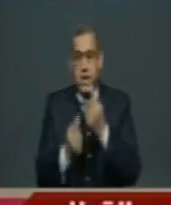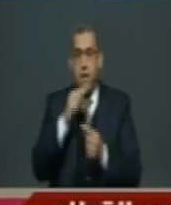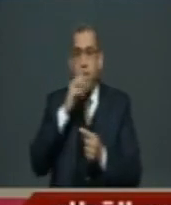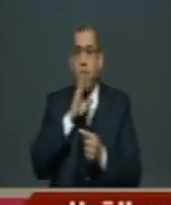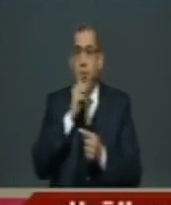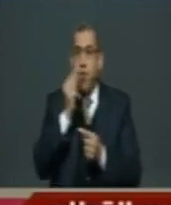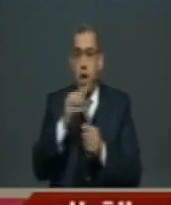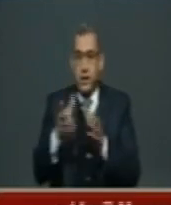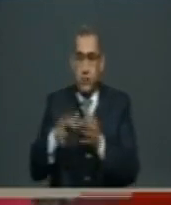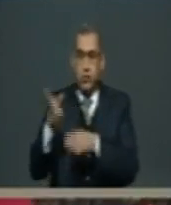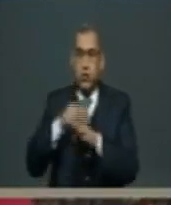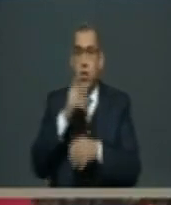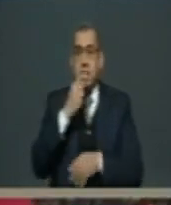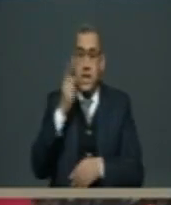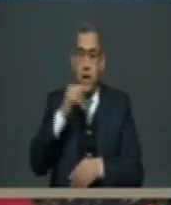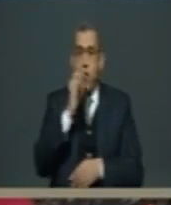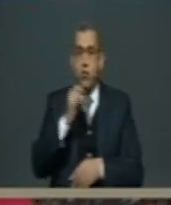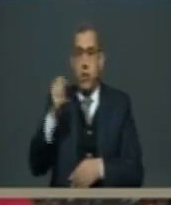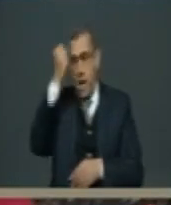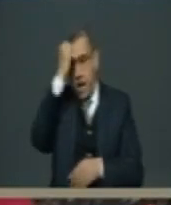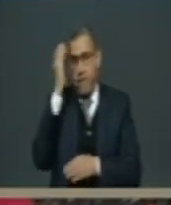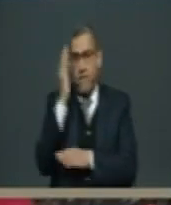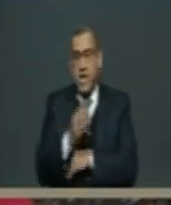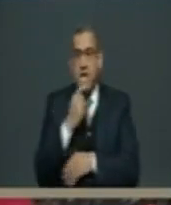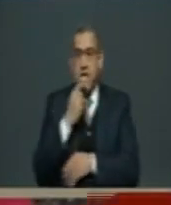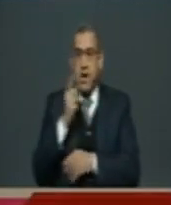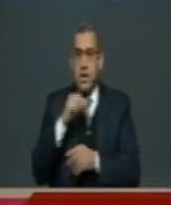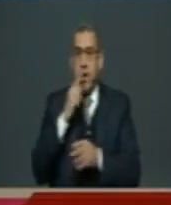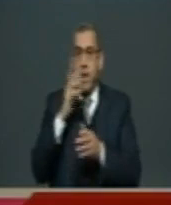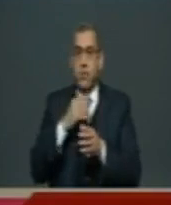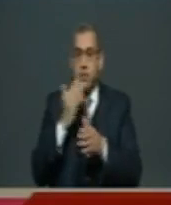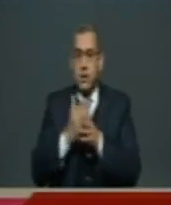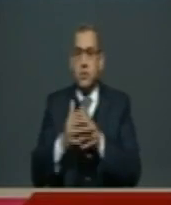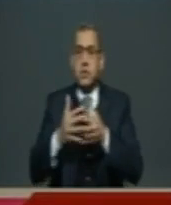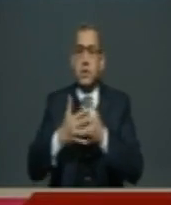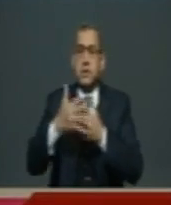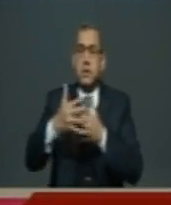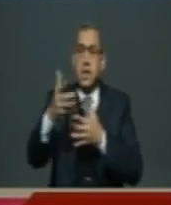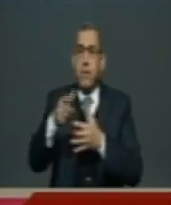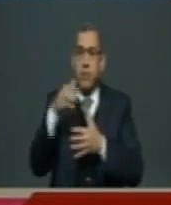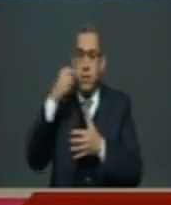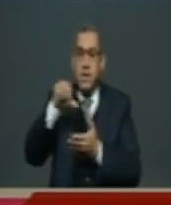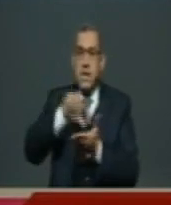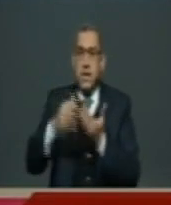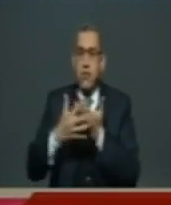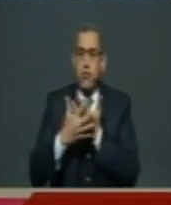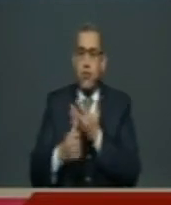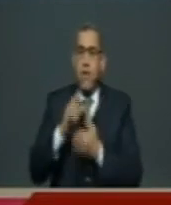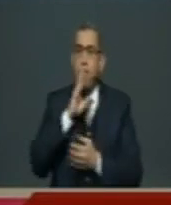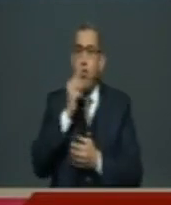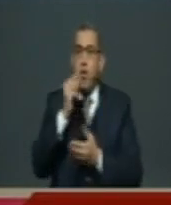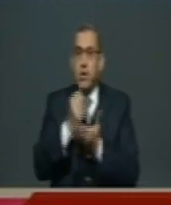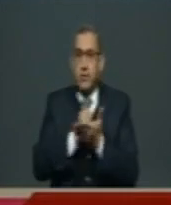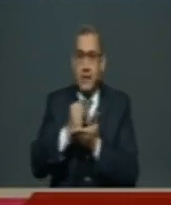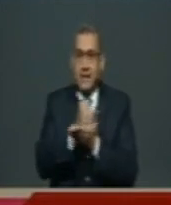الجايه ب 500,000 فدان صويا عشان نزود حجم انتاج الزيت من الفول الصويا